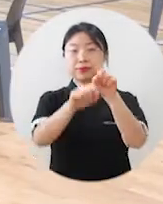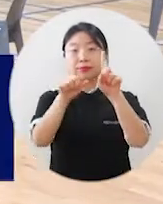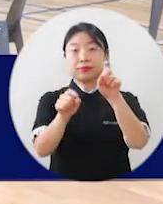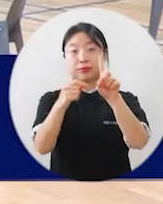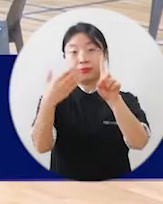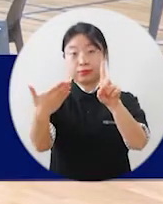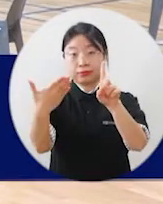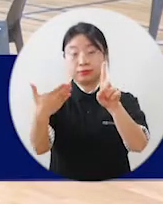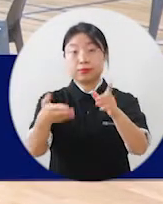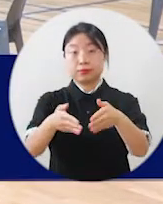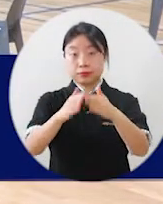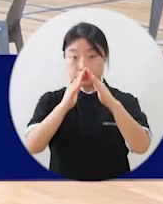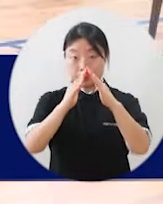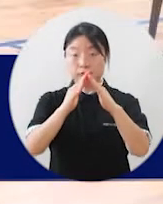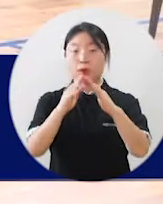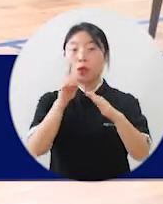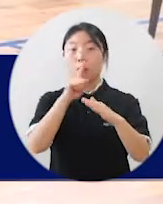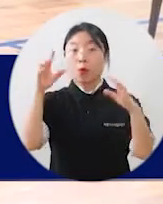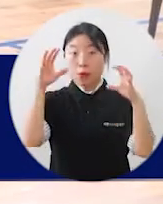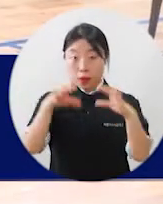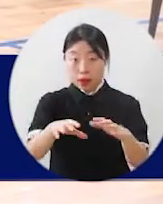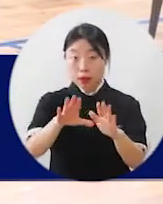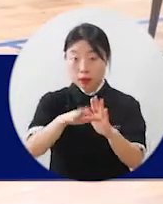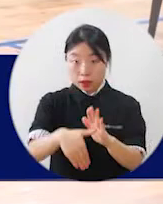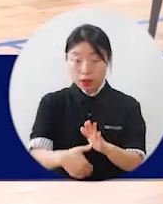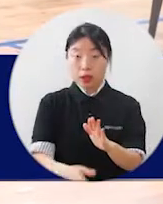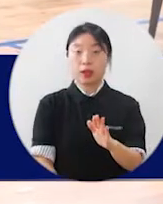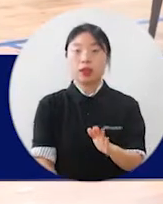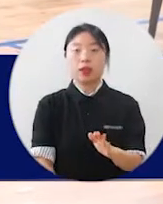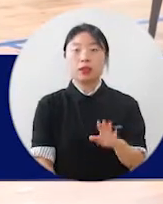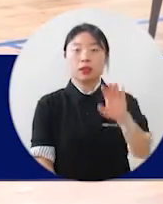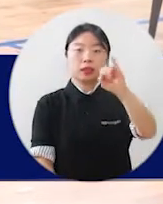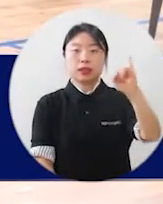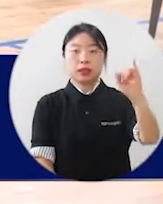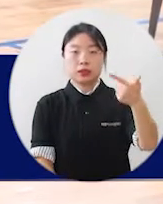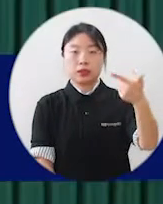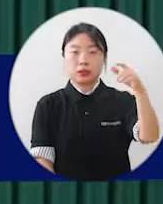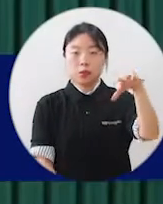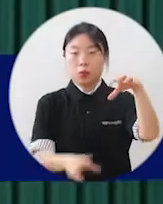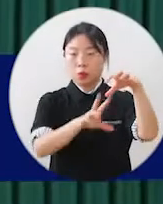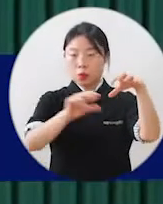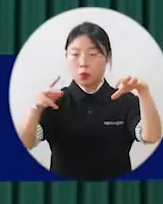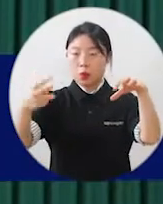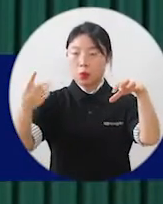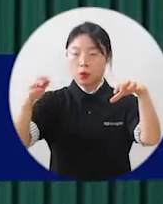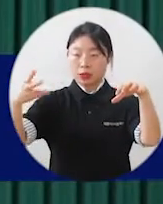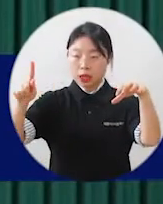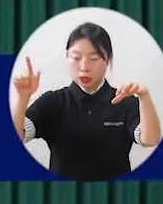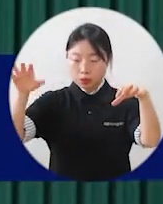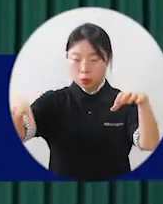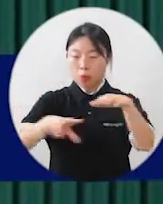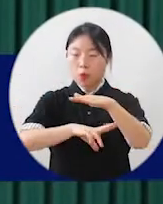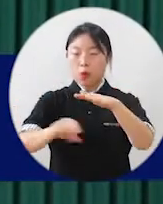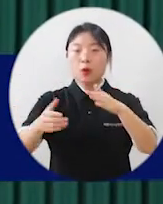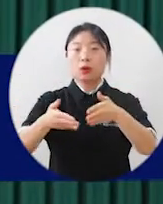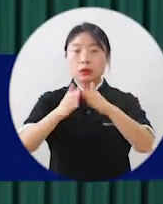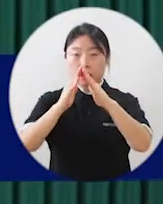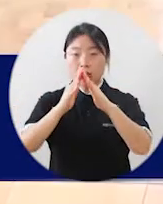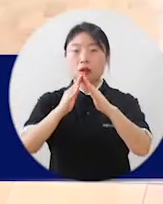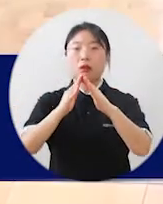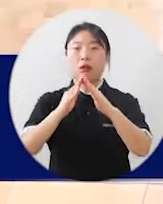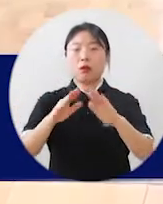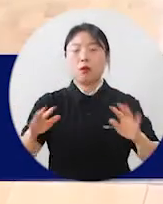11월 9일 열린 이번 설명회는 인덕원 동탄 복선전철 건설 사업으로 인한 대기질, 수질, 소음